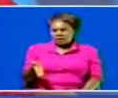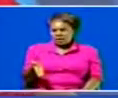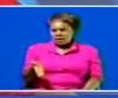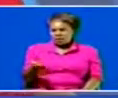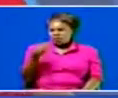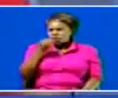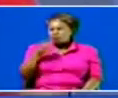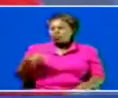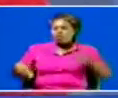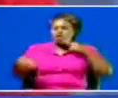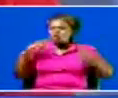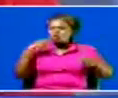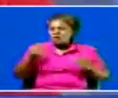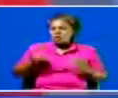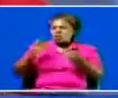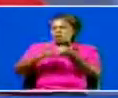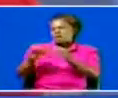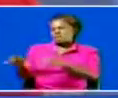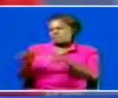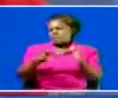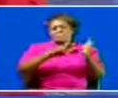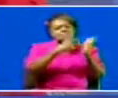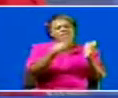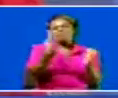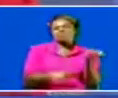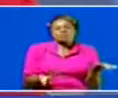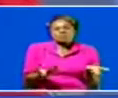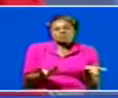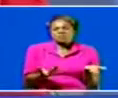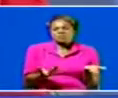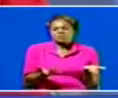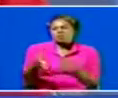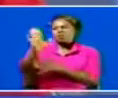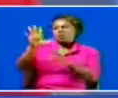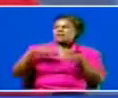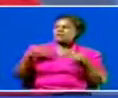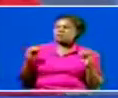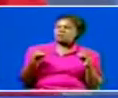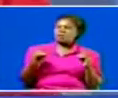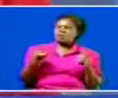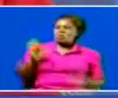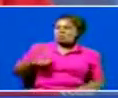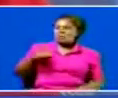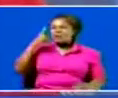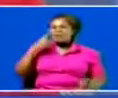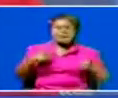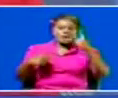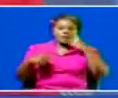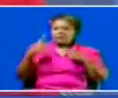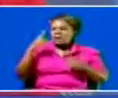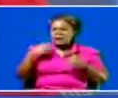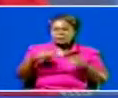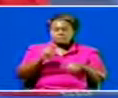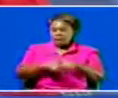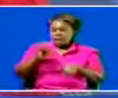nyumbani wala mahotelini kule bibi yuathirika. Hiyo ina maana gani? Mwenyezi Mungu akubali. Chozi hakuna la usawa, hakuna usawa yule mama